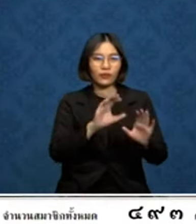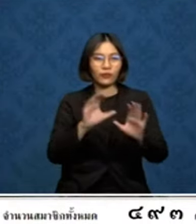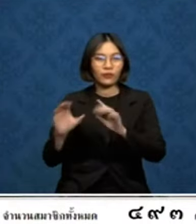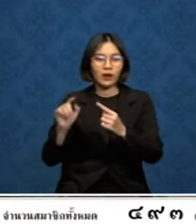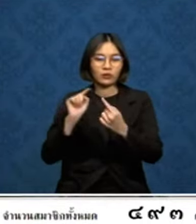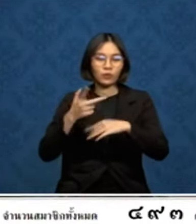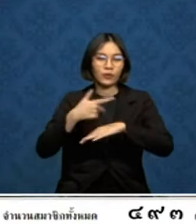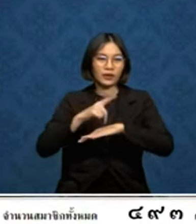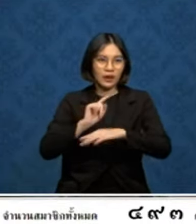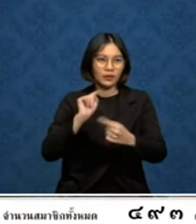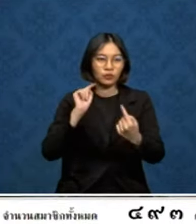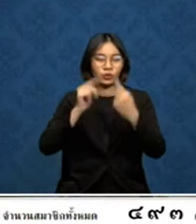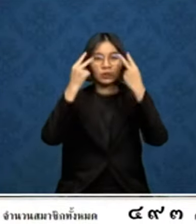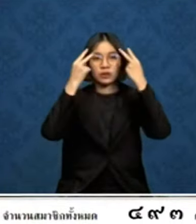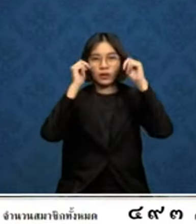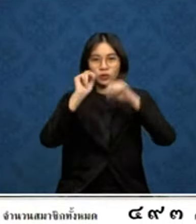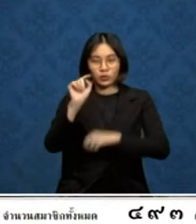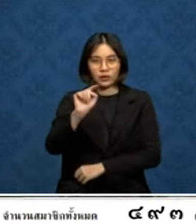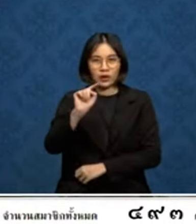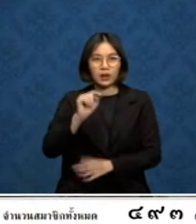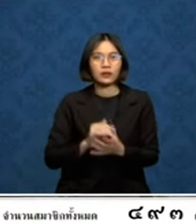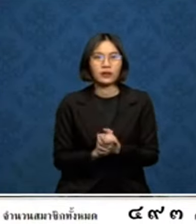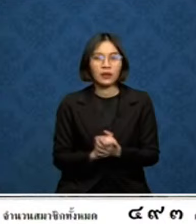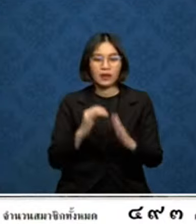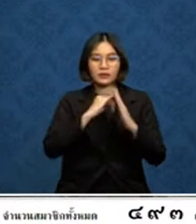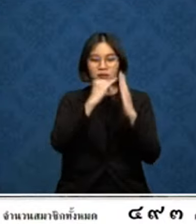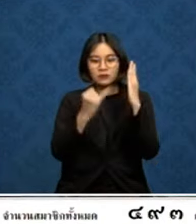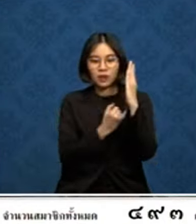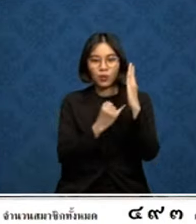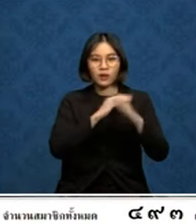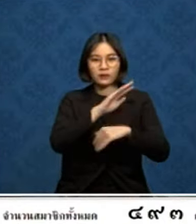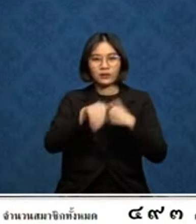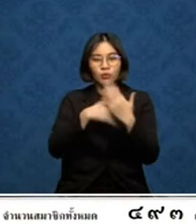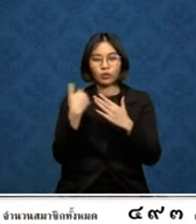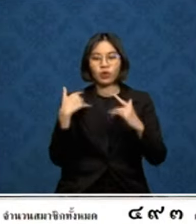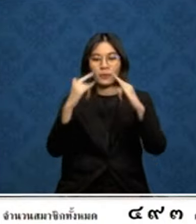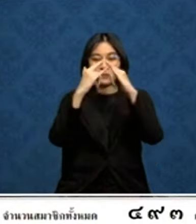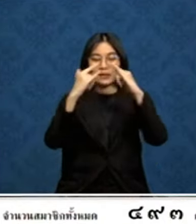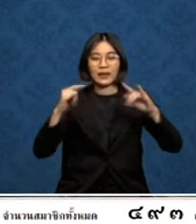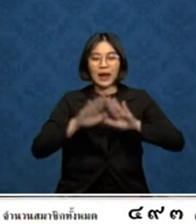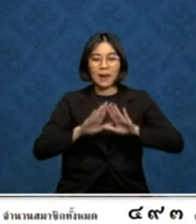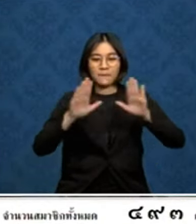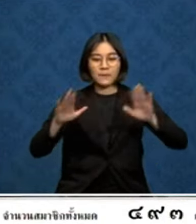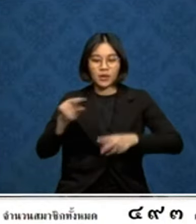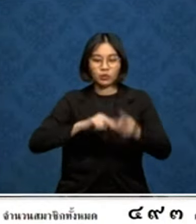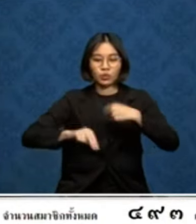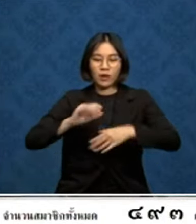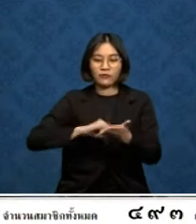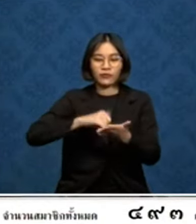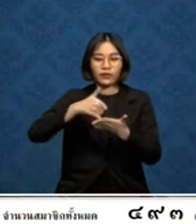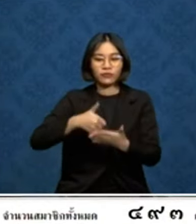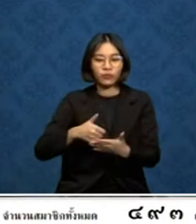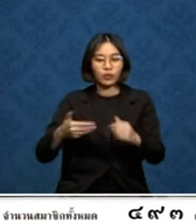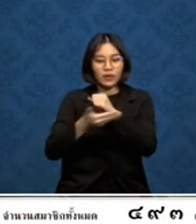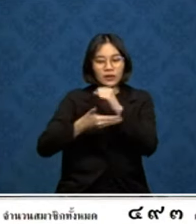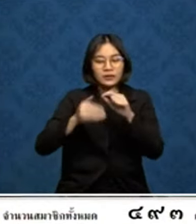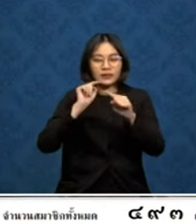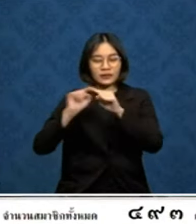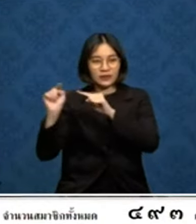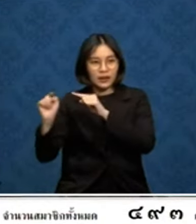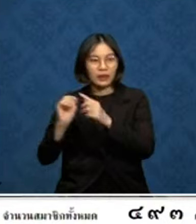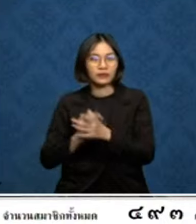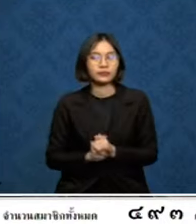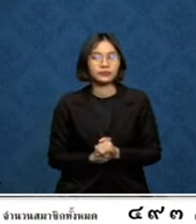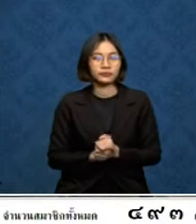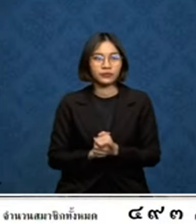ผ่านนายกว่าทุกจังหวัดต้องเปิดค้าใยาชมจิตบำบัดนะครับหรือจังหวัดใดไม่มียาก็ต้องไม่เปิด